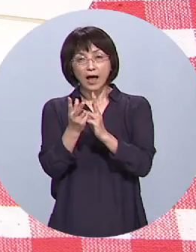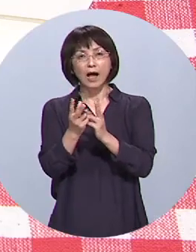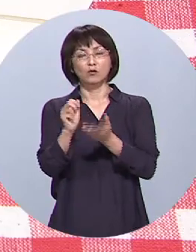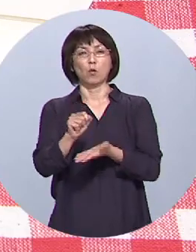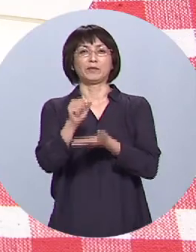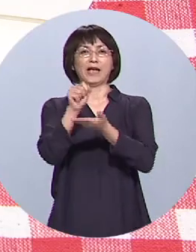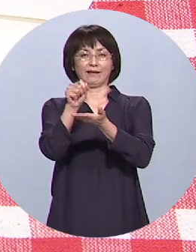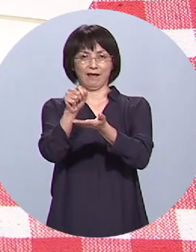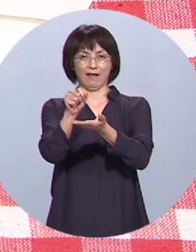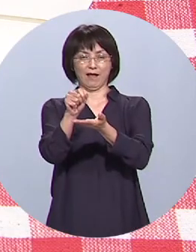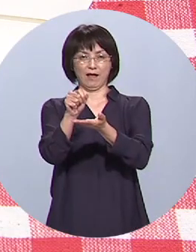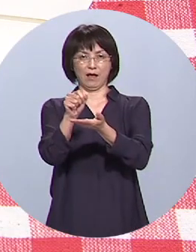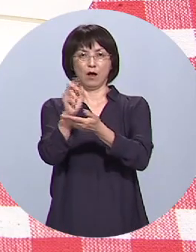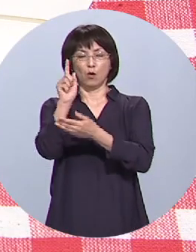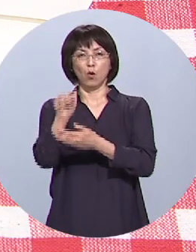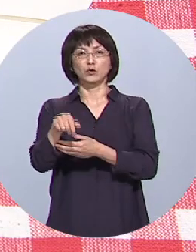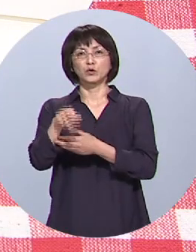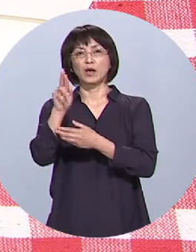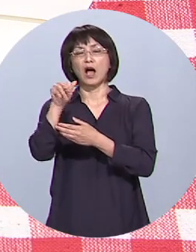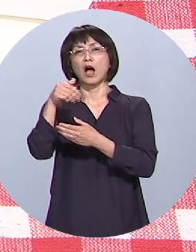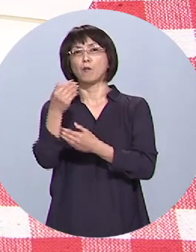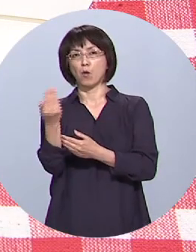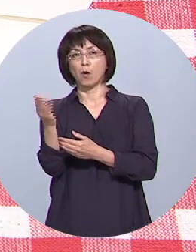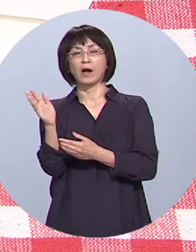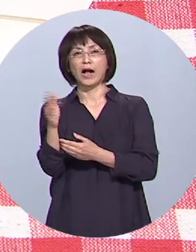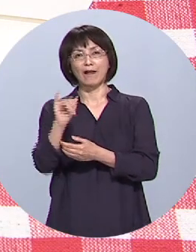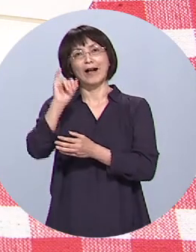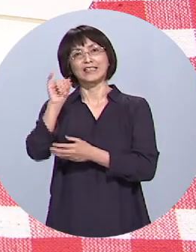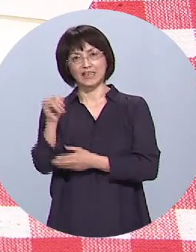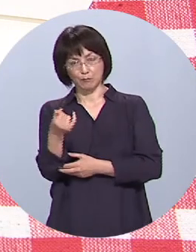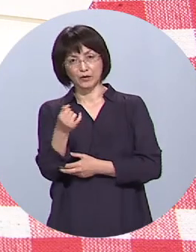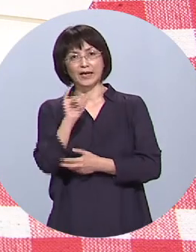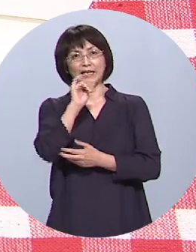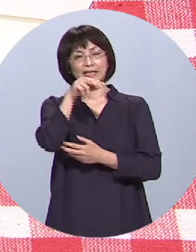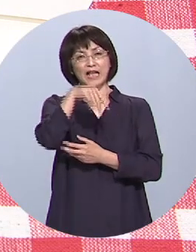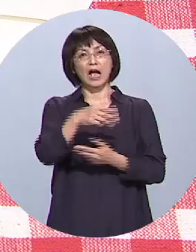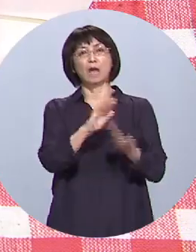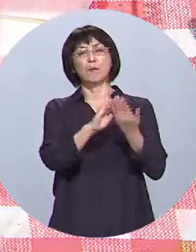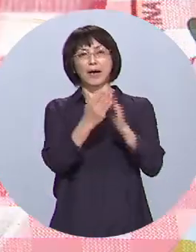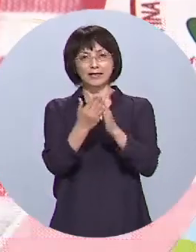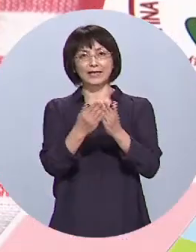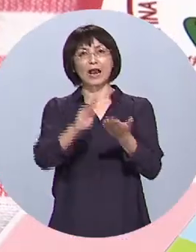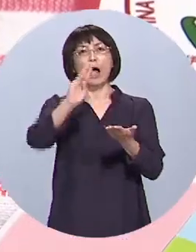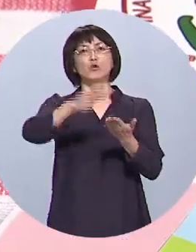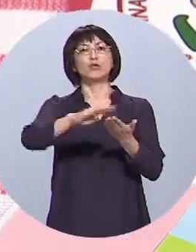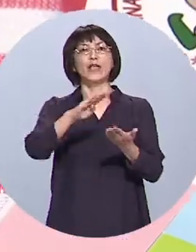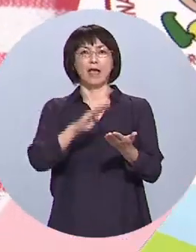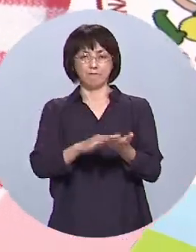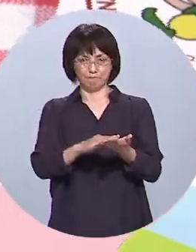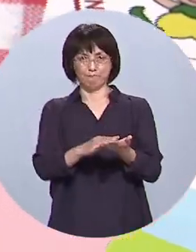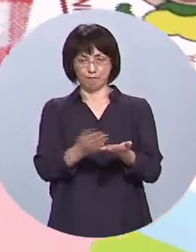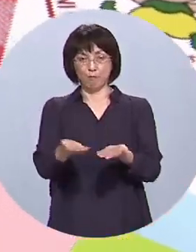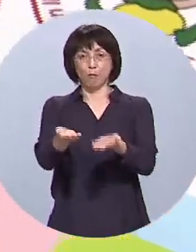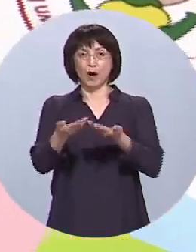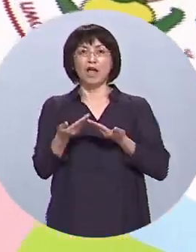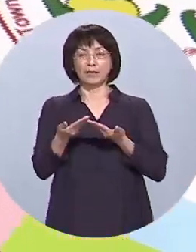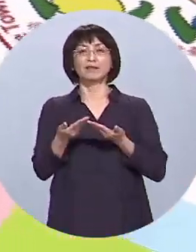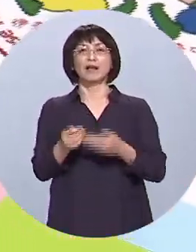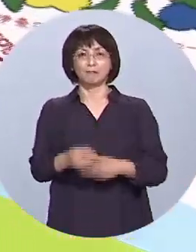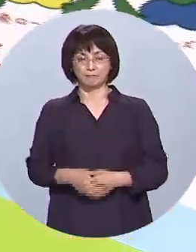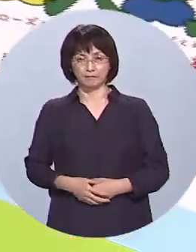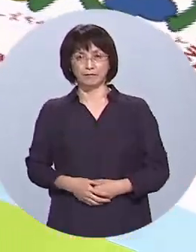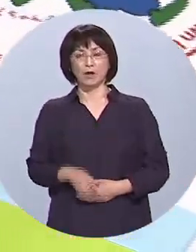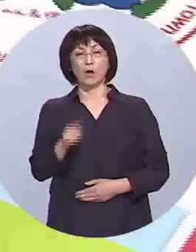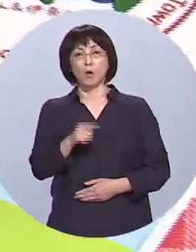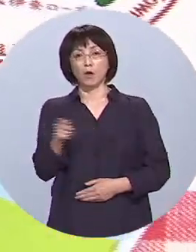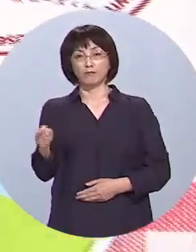。ローズラボさんからバラのジャム、稲町からバラの付箋をご提供いただきました。 ありがとうございます。